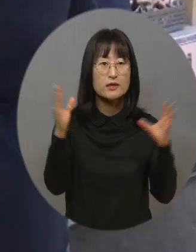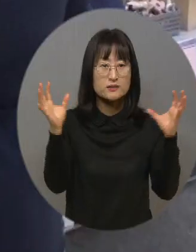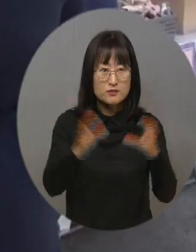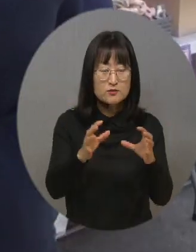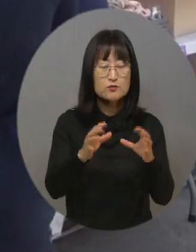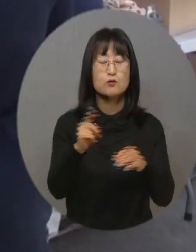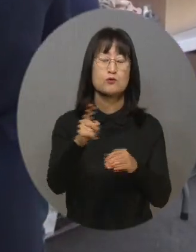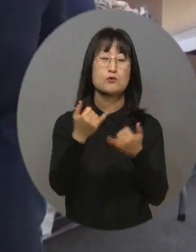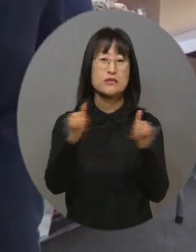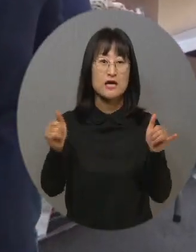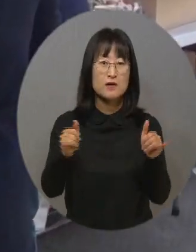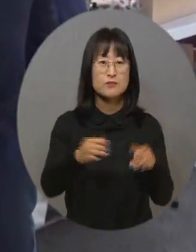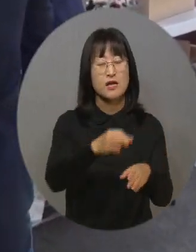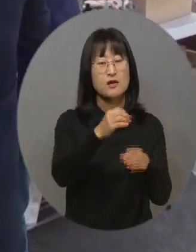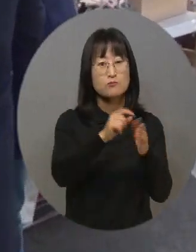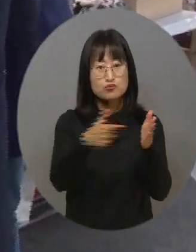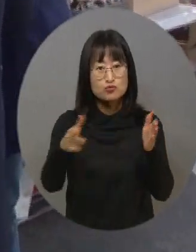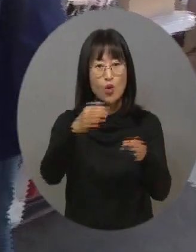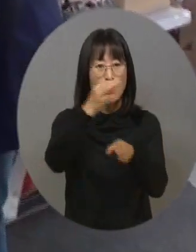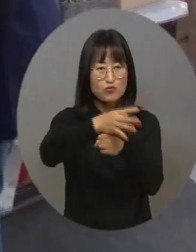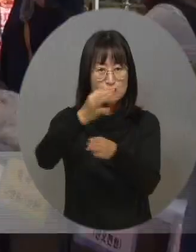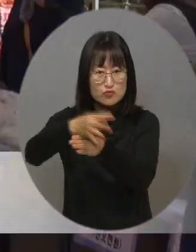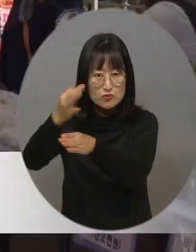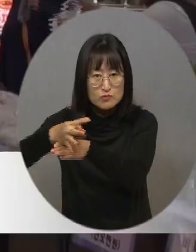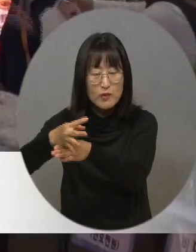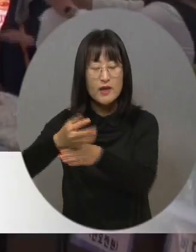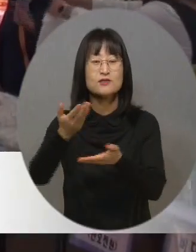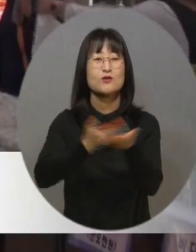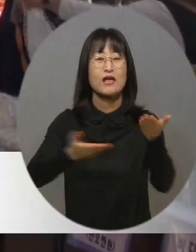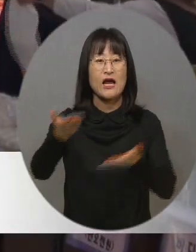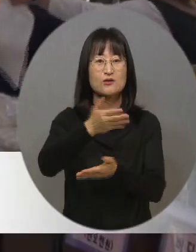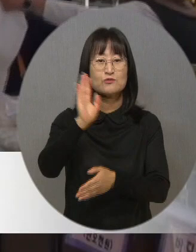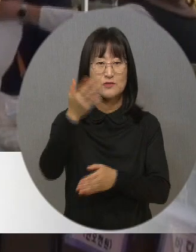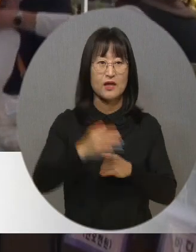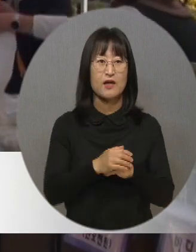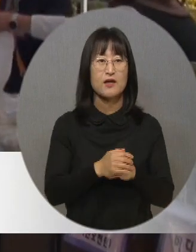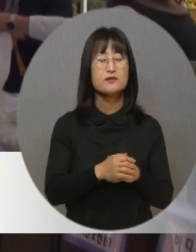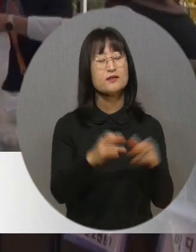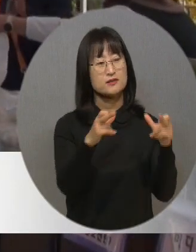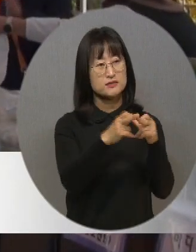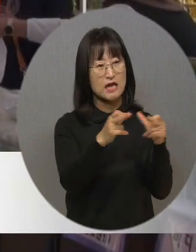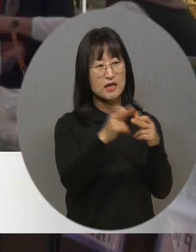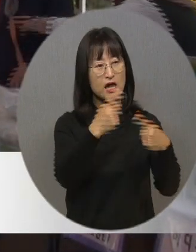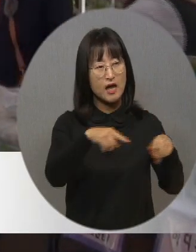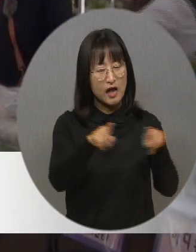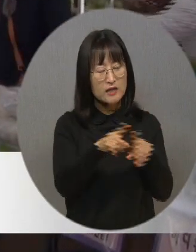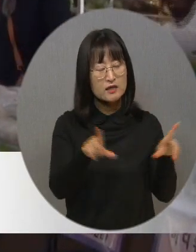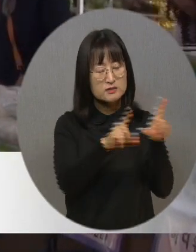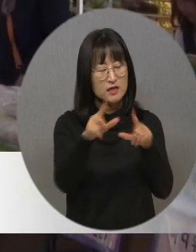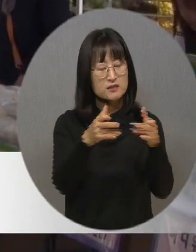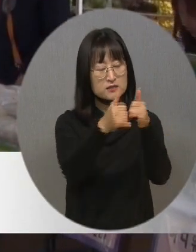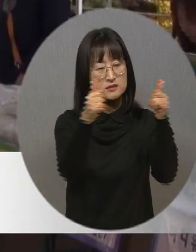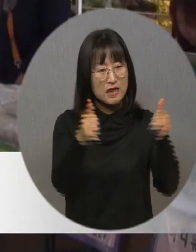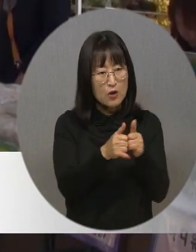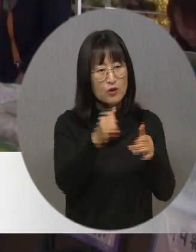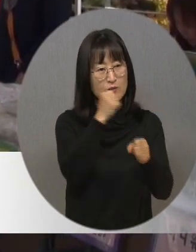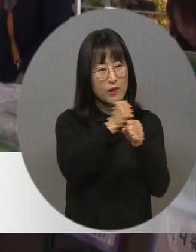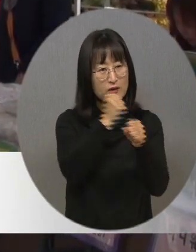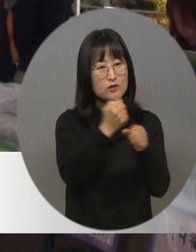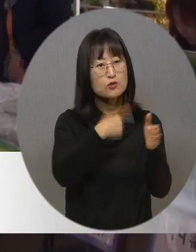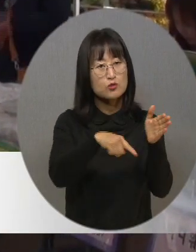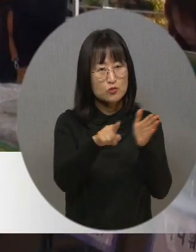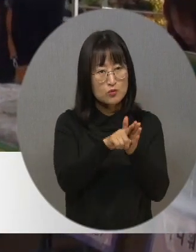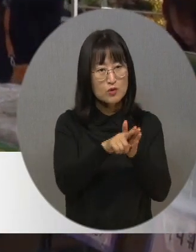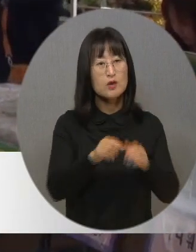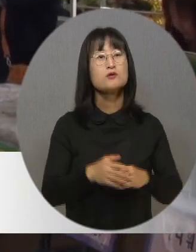주민들은 상품 구매로 나눔에 동참합니다. 장애인과 함께 살아가는 사회를 만들기 위해서 누군가는 정말